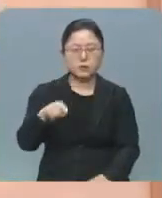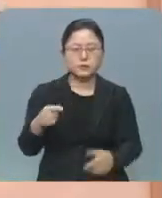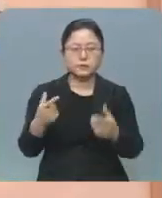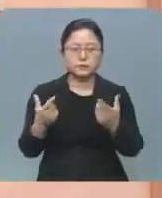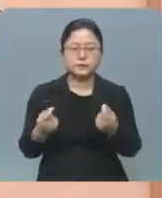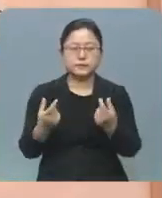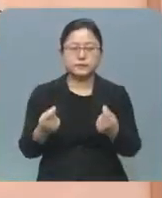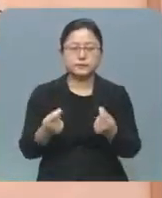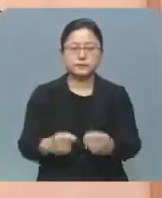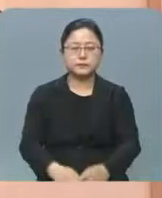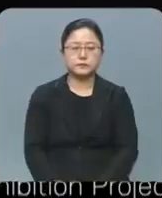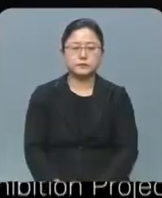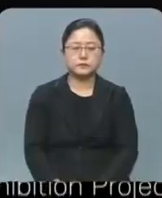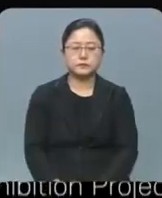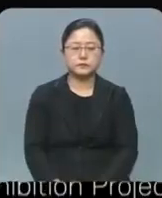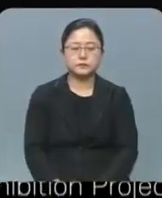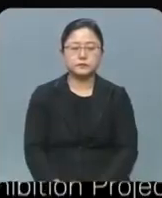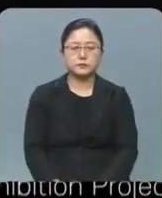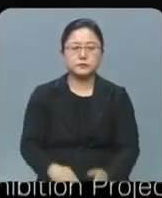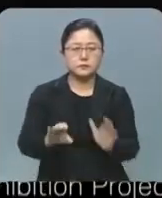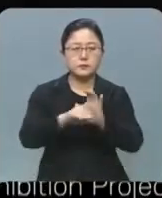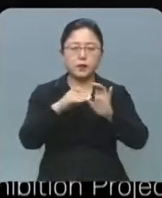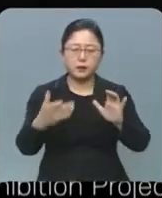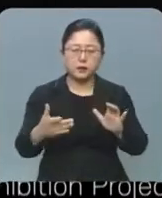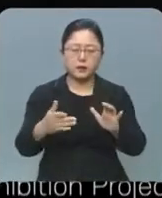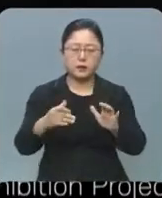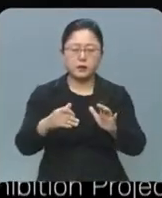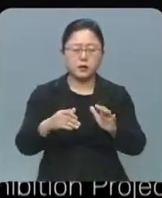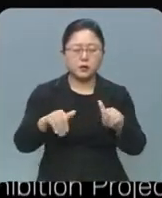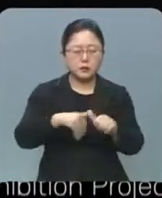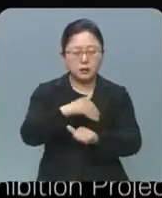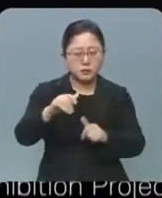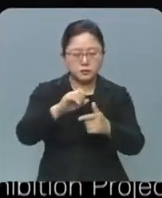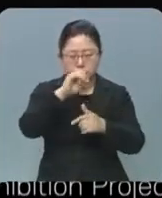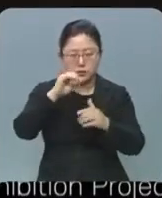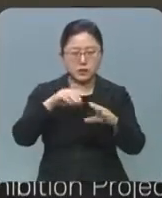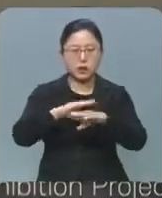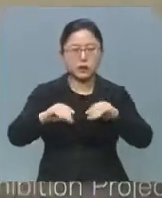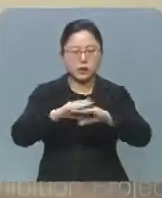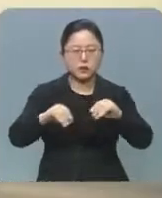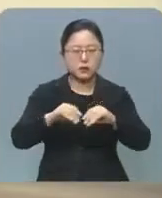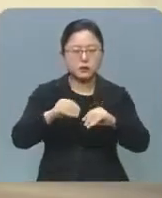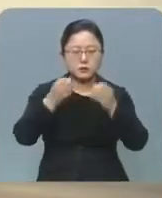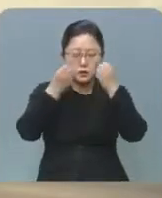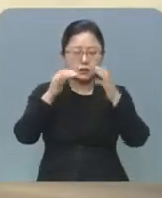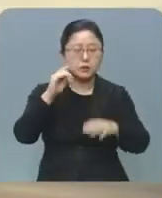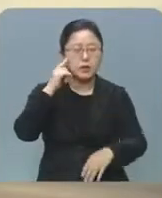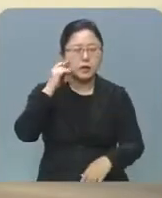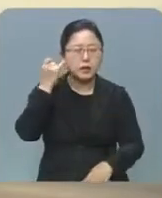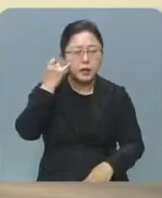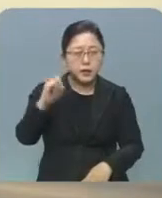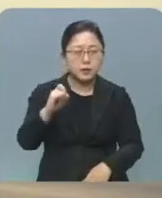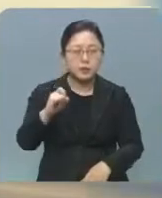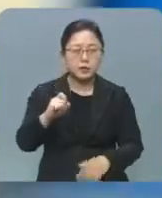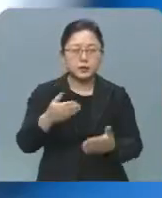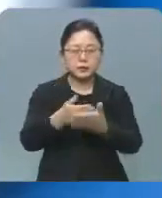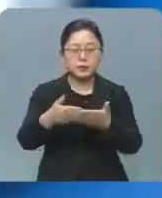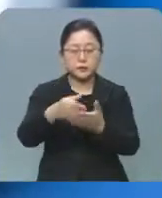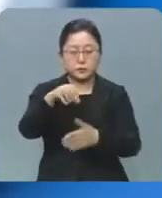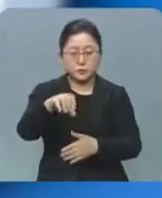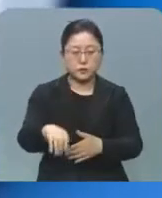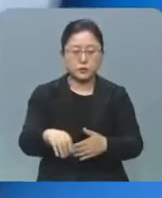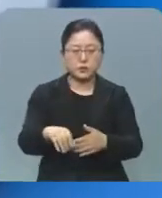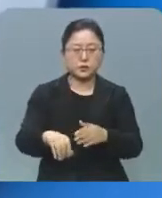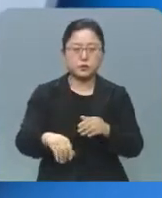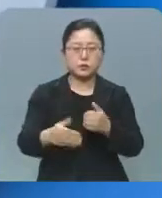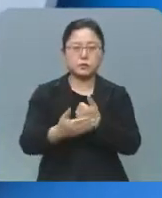참 장점이 있는 것 같습니다. 코로나19의 악조건을 극복하기 위한 틈새 속 아이디어가 위축된 문화 현장에 생기를 불어넣고